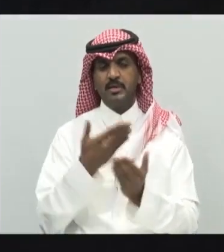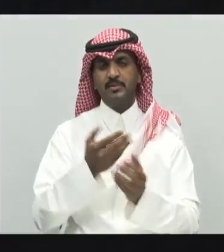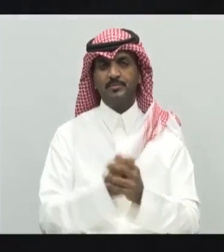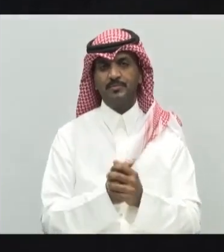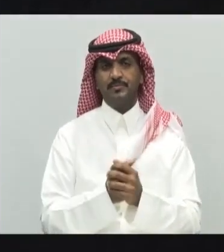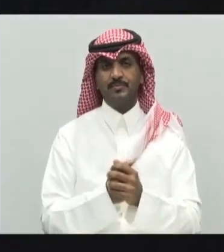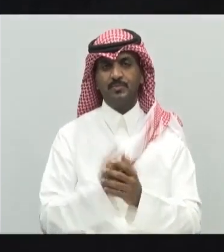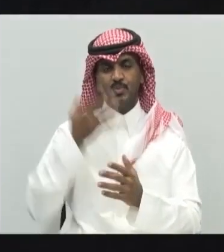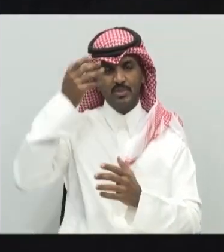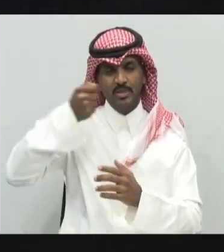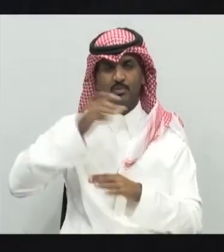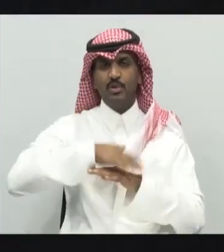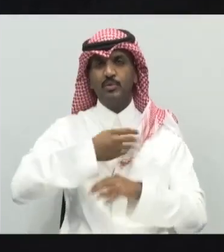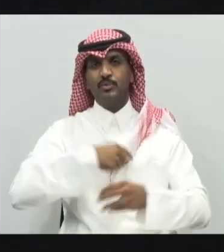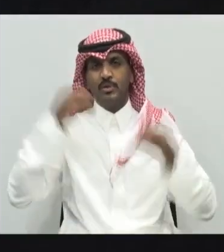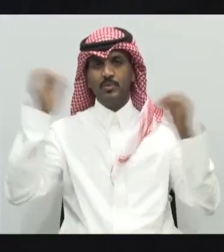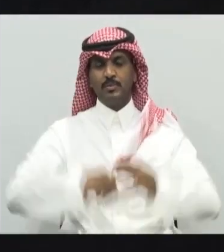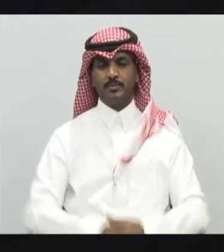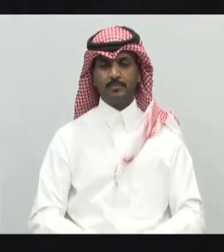القادم والسلام عليكم ورحمه الله وبركاته